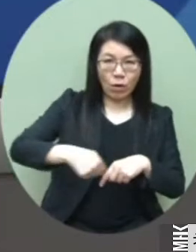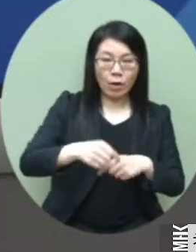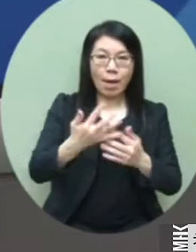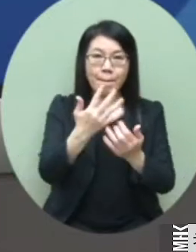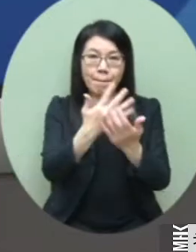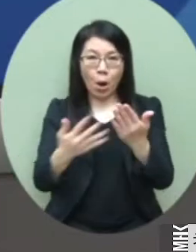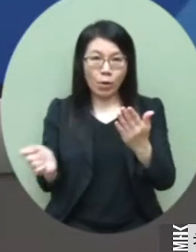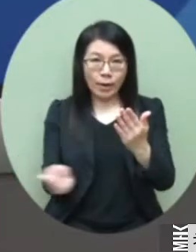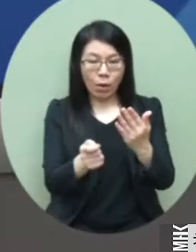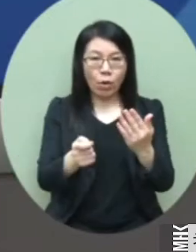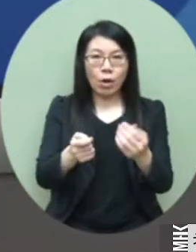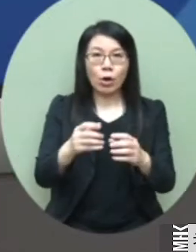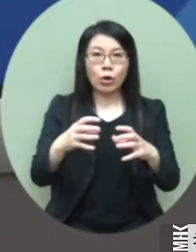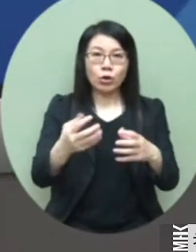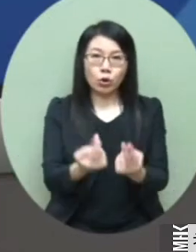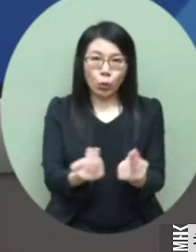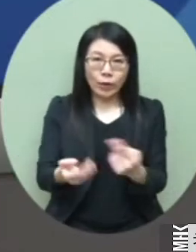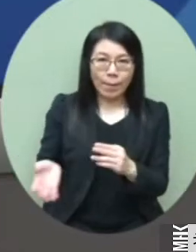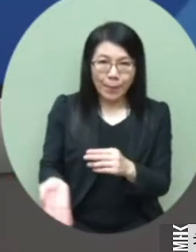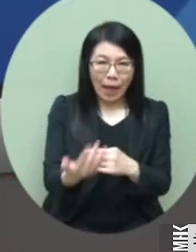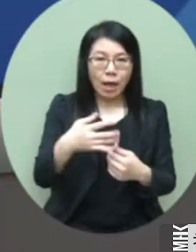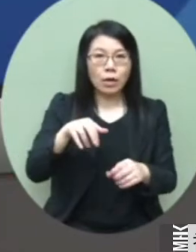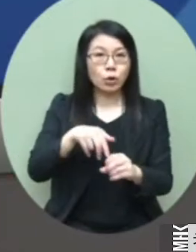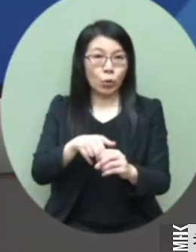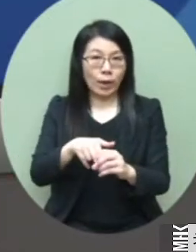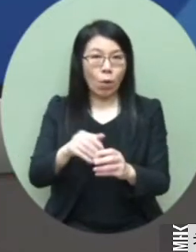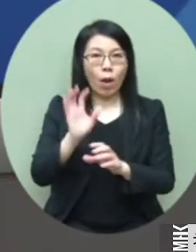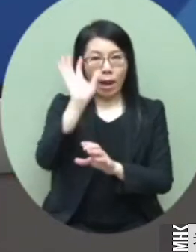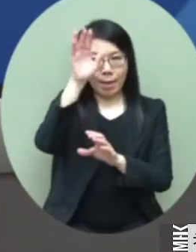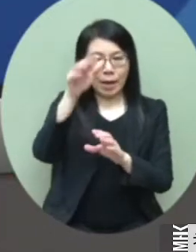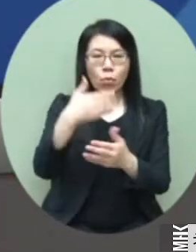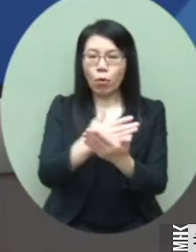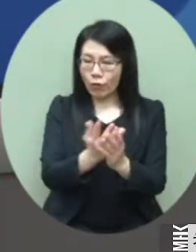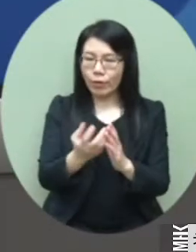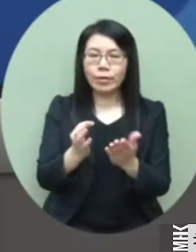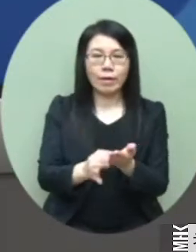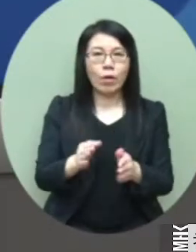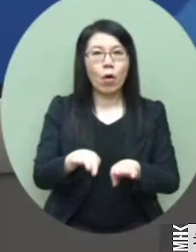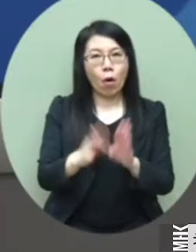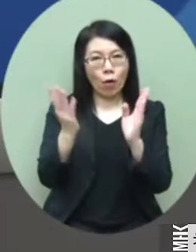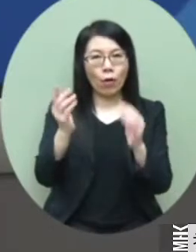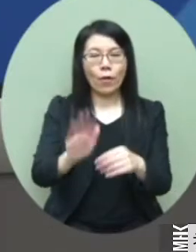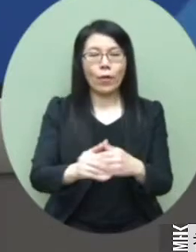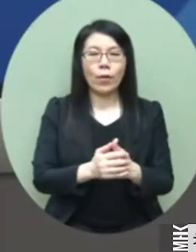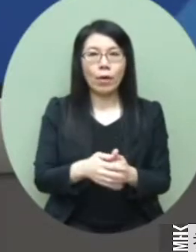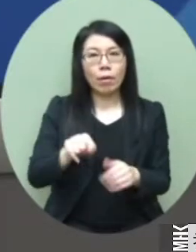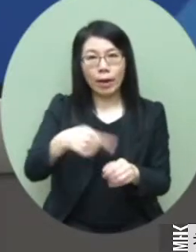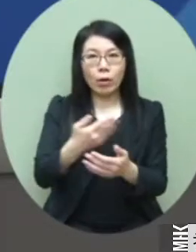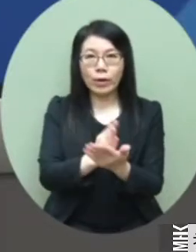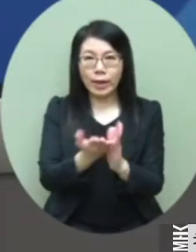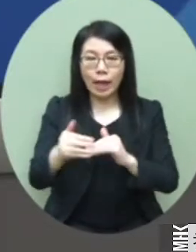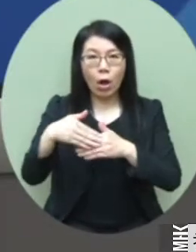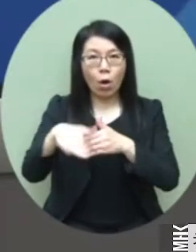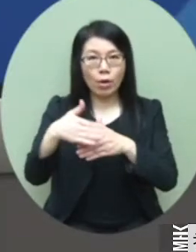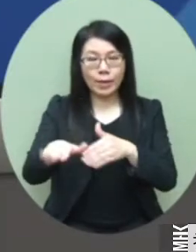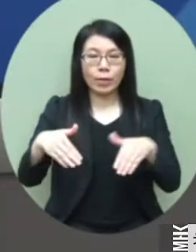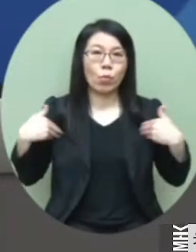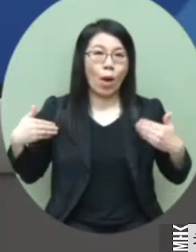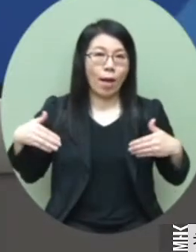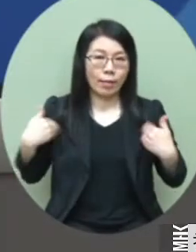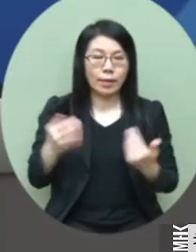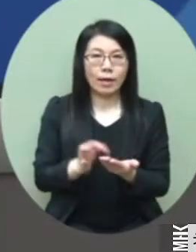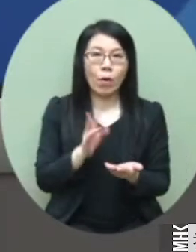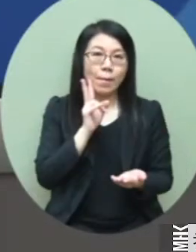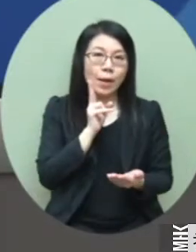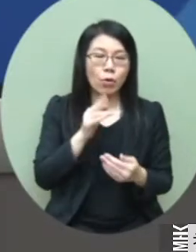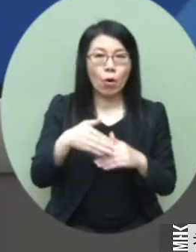球場、草地滾球場、足球場、籃球場等等，同埋其他嘅戶外康樂設施。